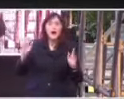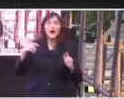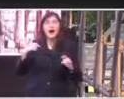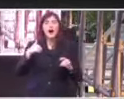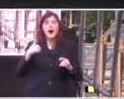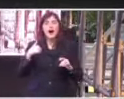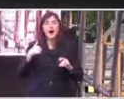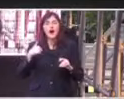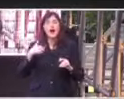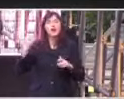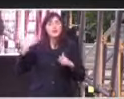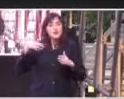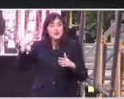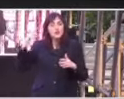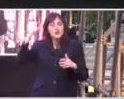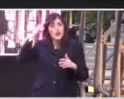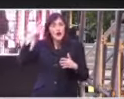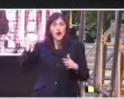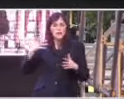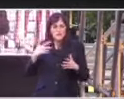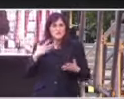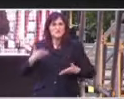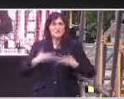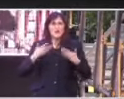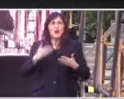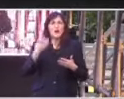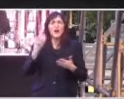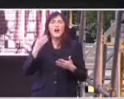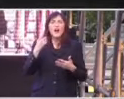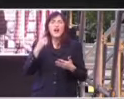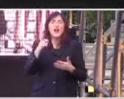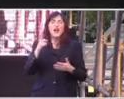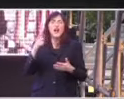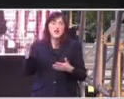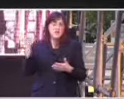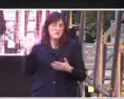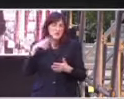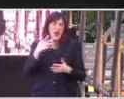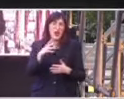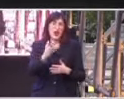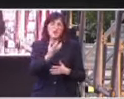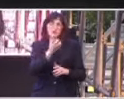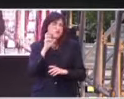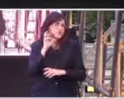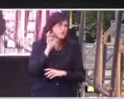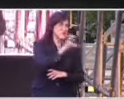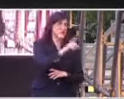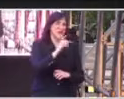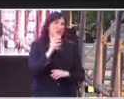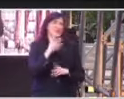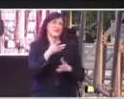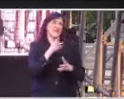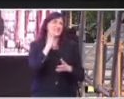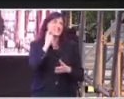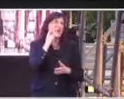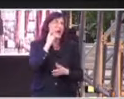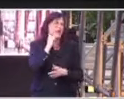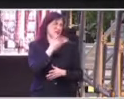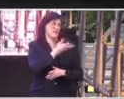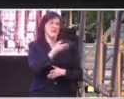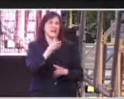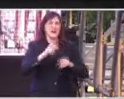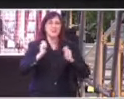da Di Maio che ha detto Non ti permettere mai più di chiamarmi bibitaro Carlo ha preso un impegno e tutti noi con lui nella prossima